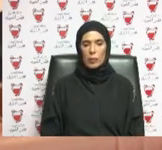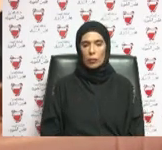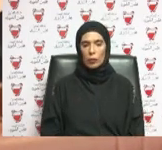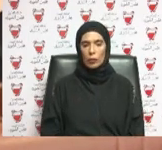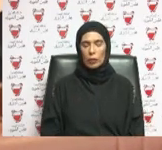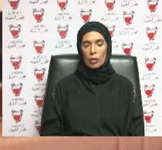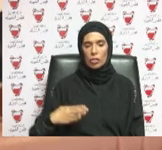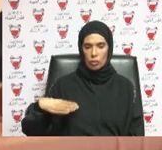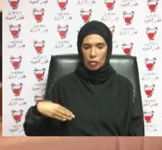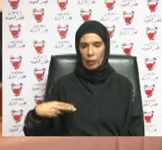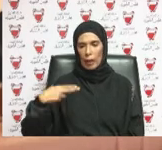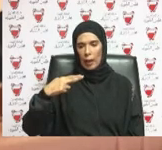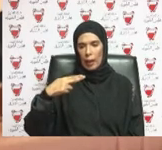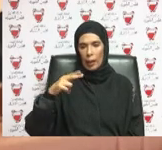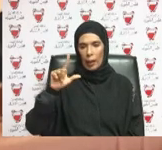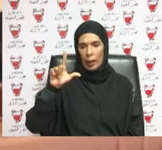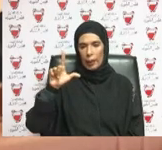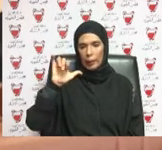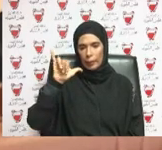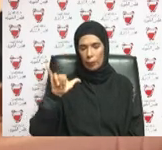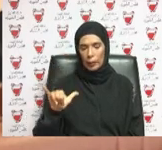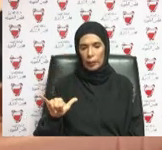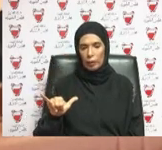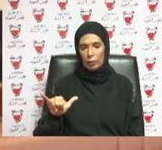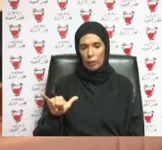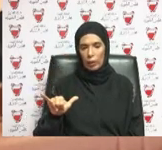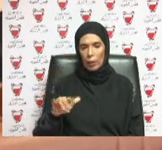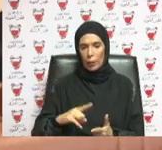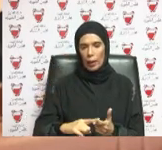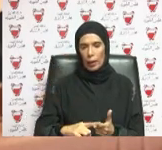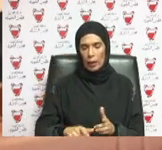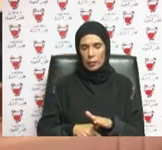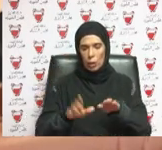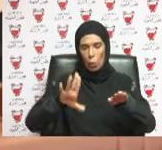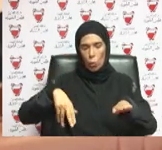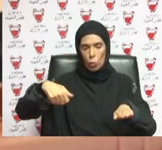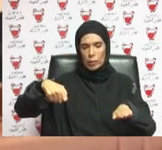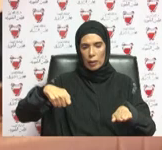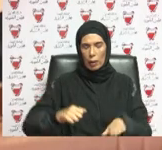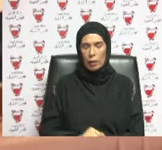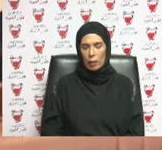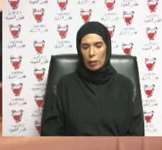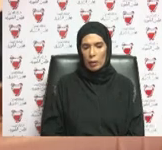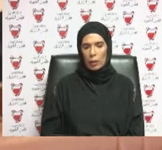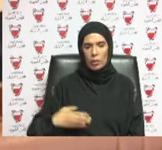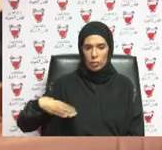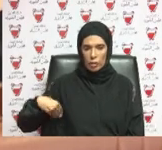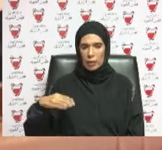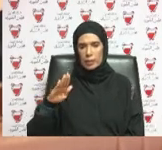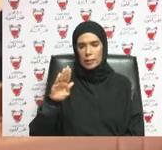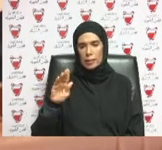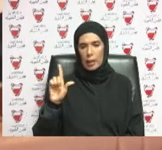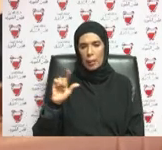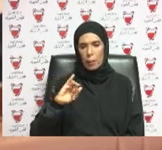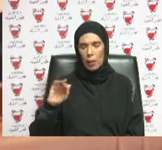سمو الشيخ علي بن خليفة بن سلمان آل خليفة نائب رئيس مجلس الوزراء، وإلى سمو الشيخ سلمان